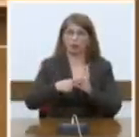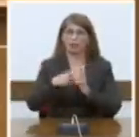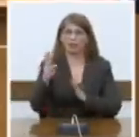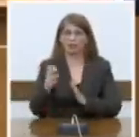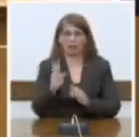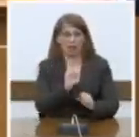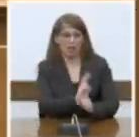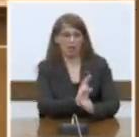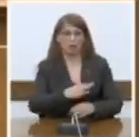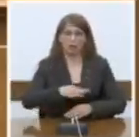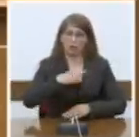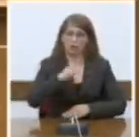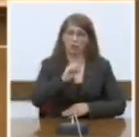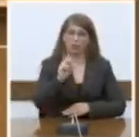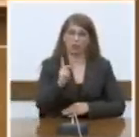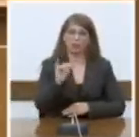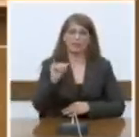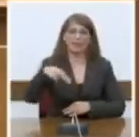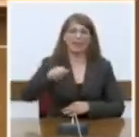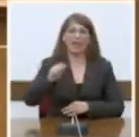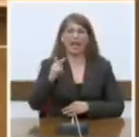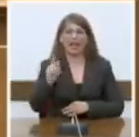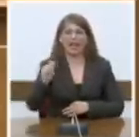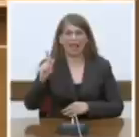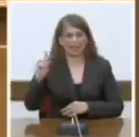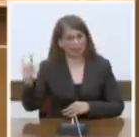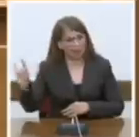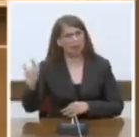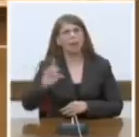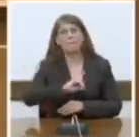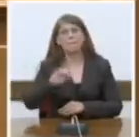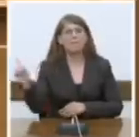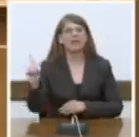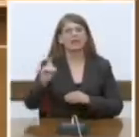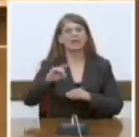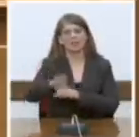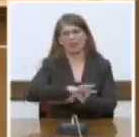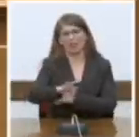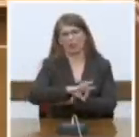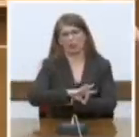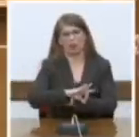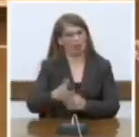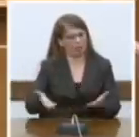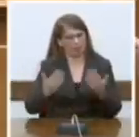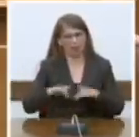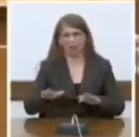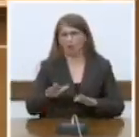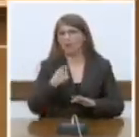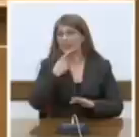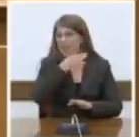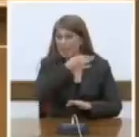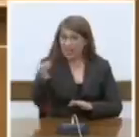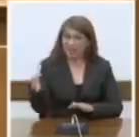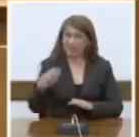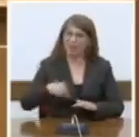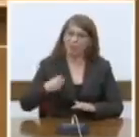στον κύριο Σκυλακάκη τον μη σχεδιασμό. 5 σελίδες PowerPoint ήταν, κάτι διαφάνειες. Δεν έχουμε σχεδιασμό και μιλάει για πράσινη Ελλάδα.